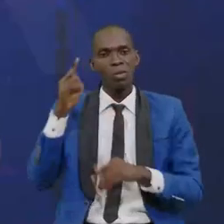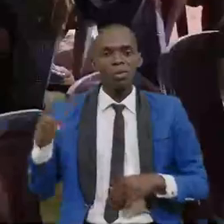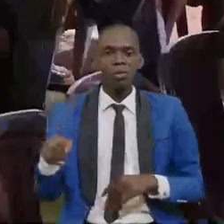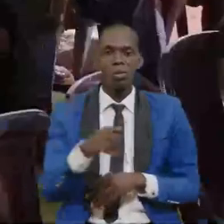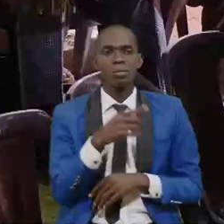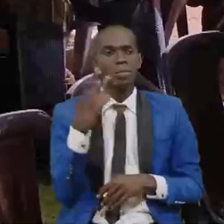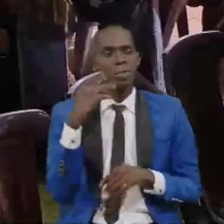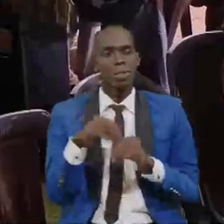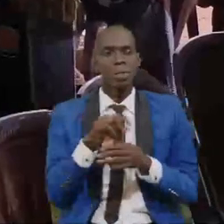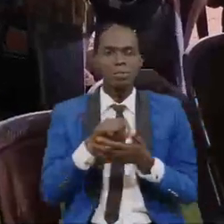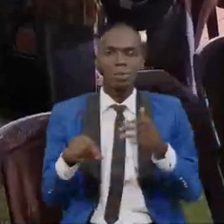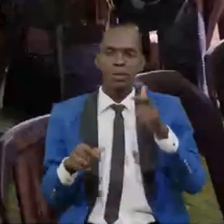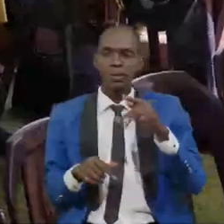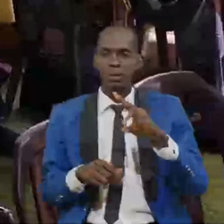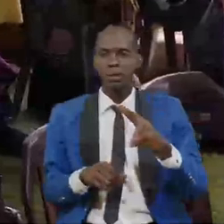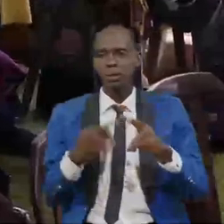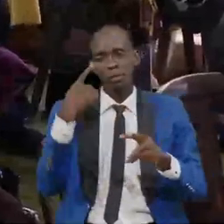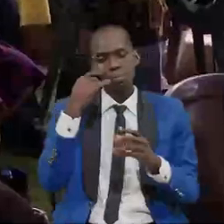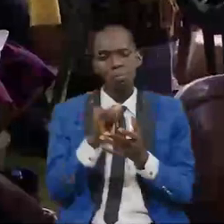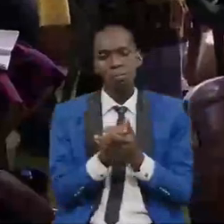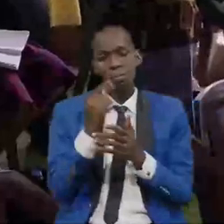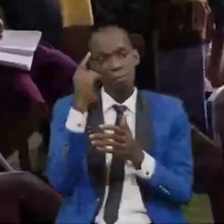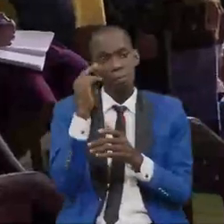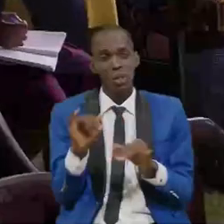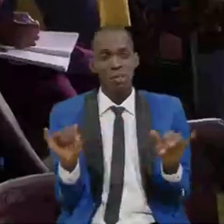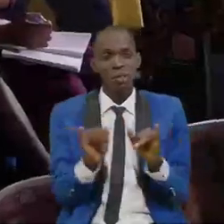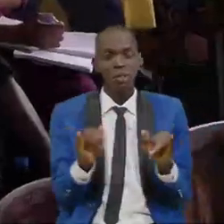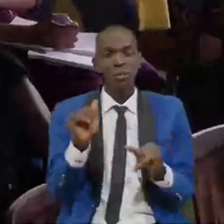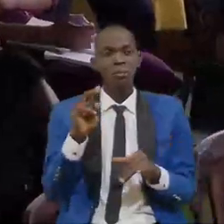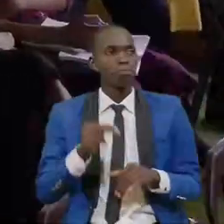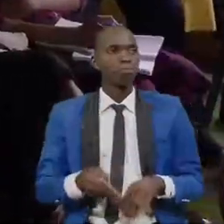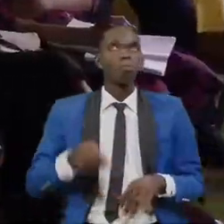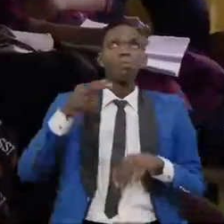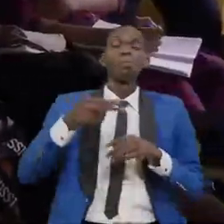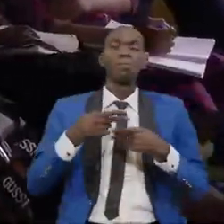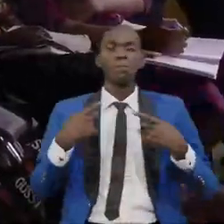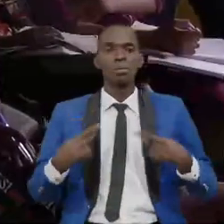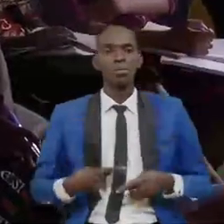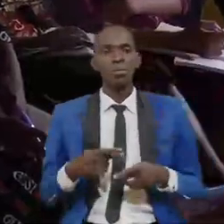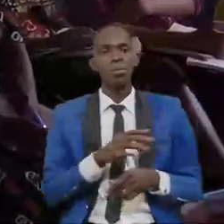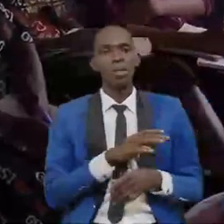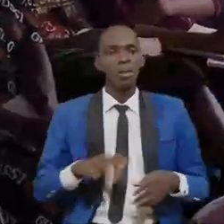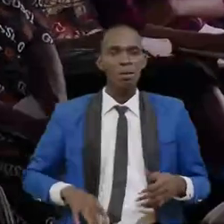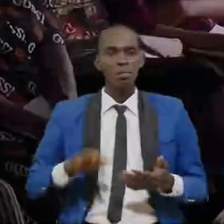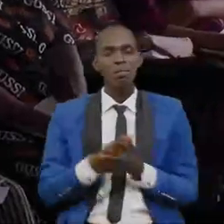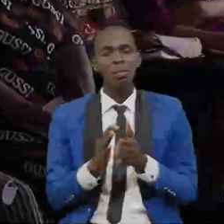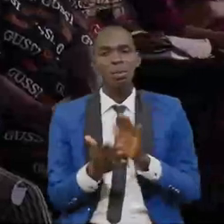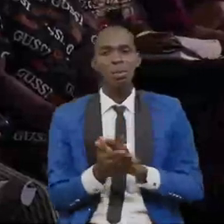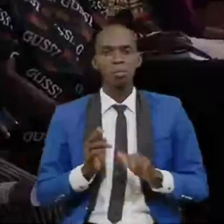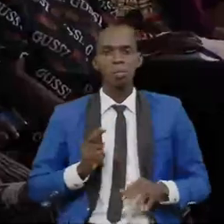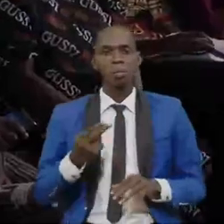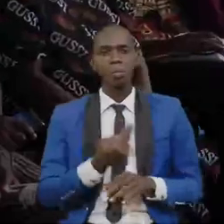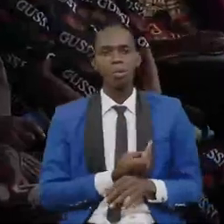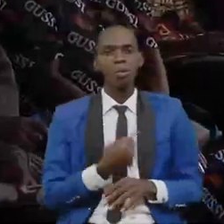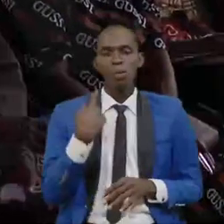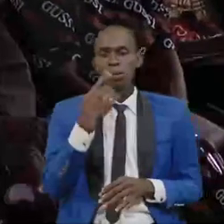26. Verset 26. Il nous convenait en effet d'avoir un souverain sacrificateur